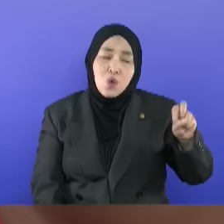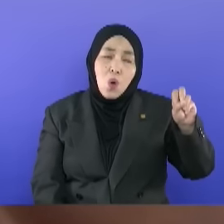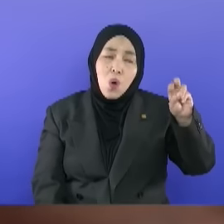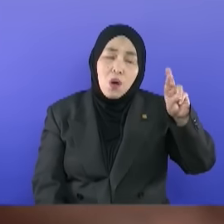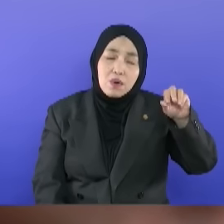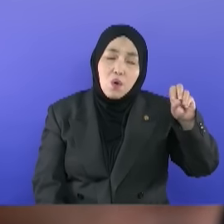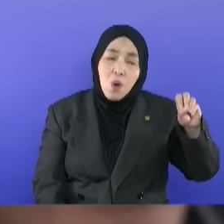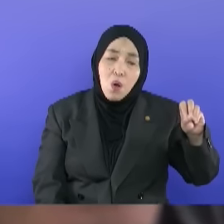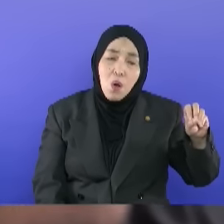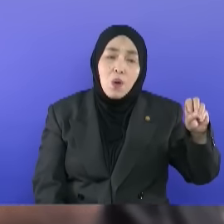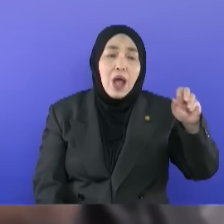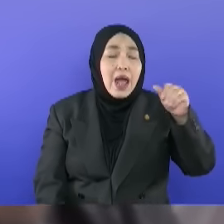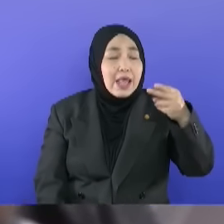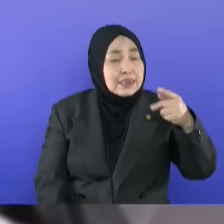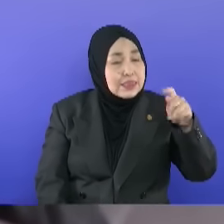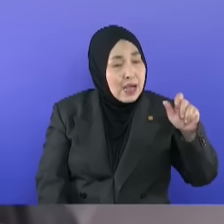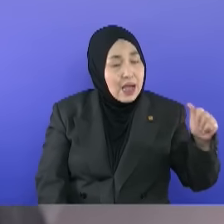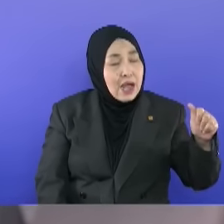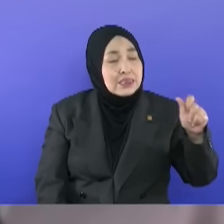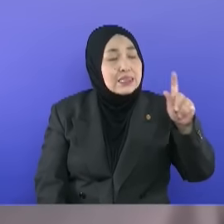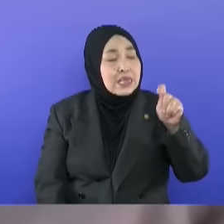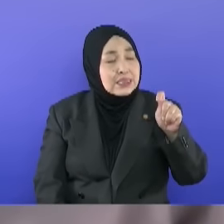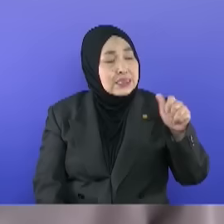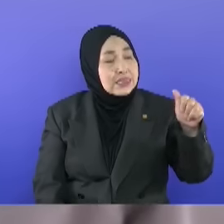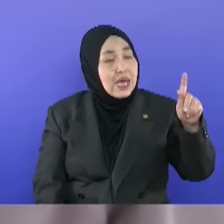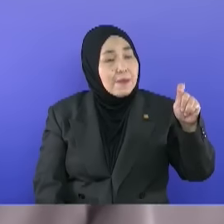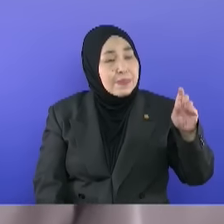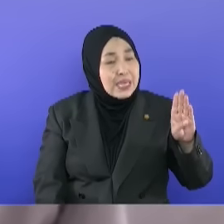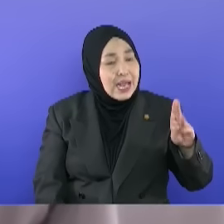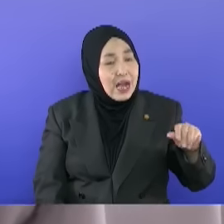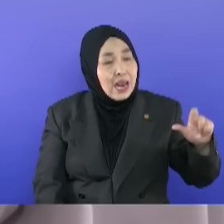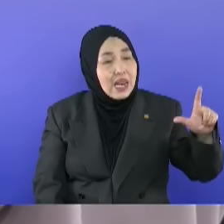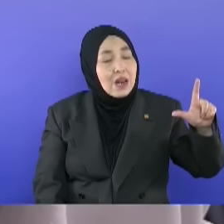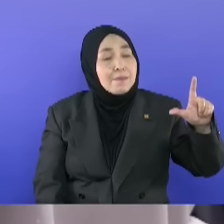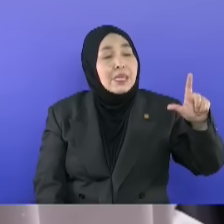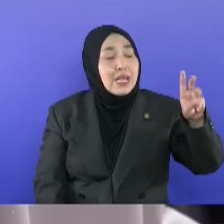nasara wa tabillatah